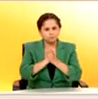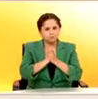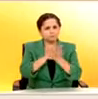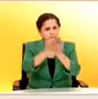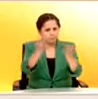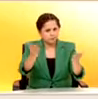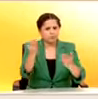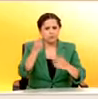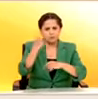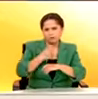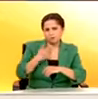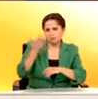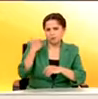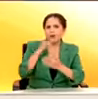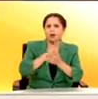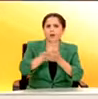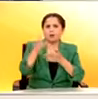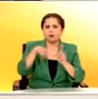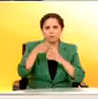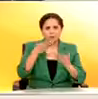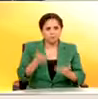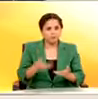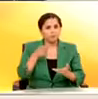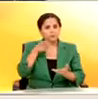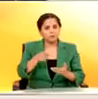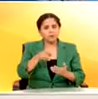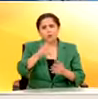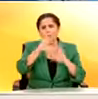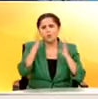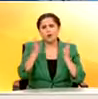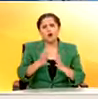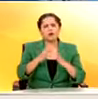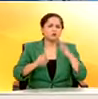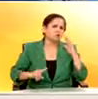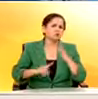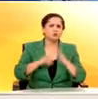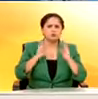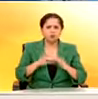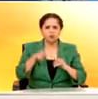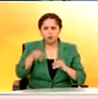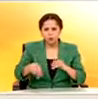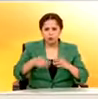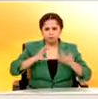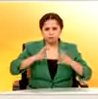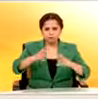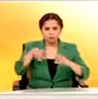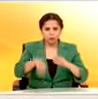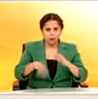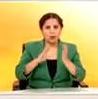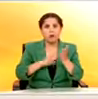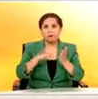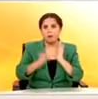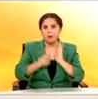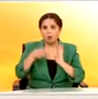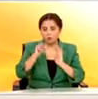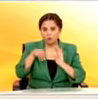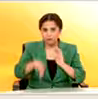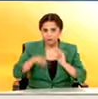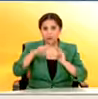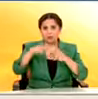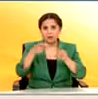पहले ही मैंने हैदराबाद में दुनिया की सबसे बड़ी लीप इंजन एमआरओ फैसिलिटी का उद्घाटन किया